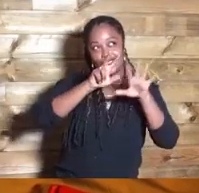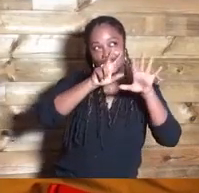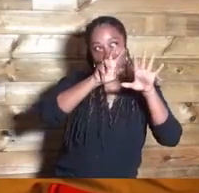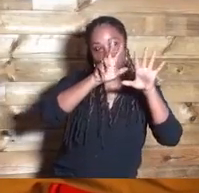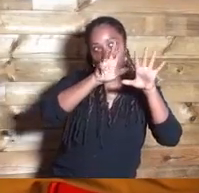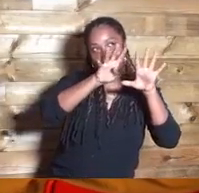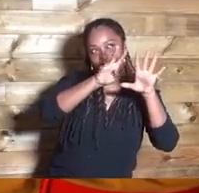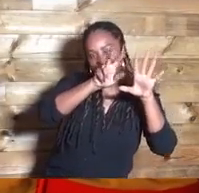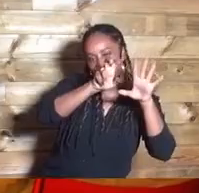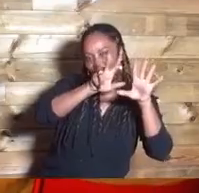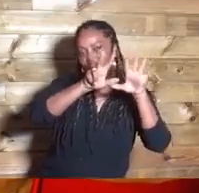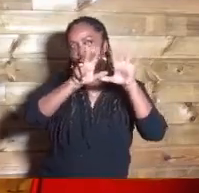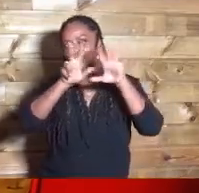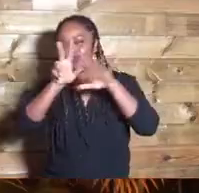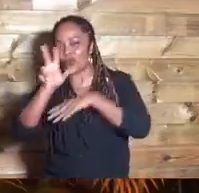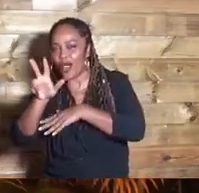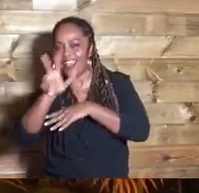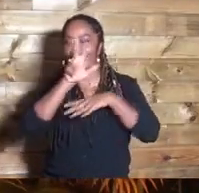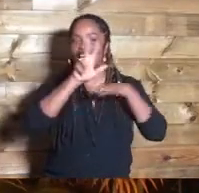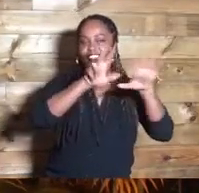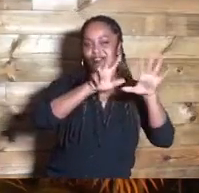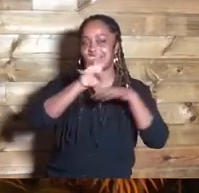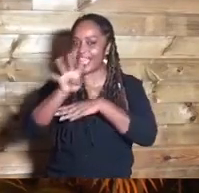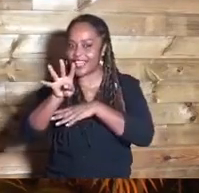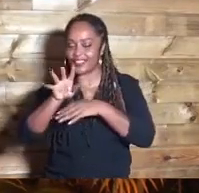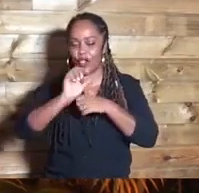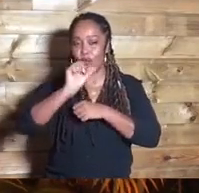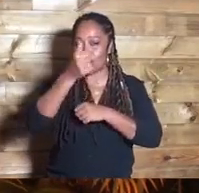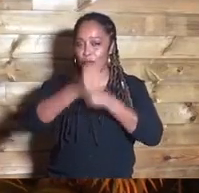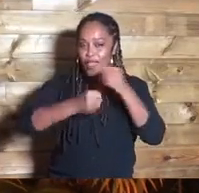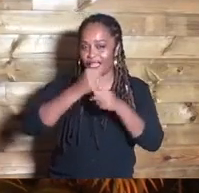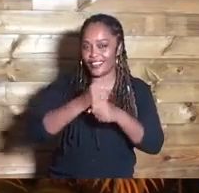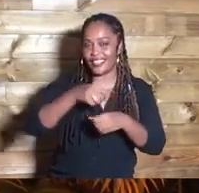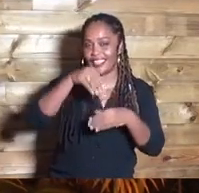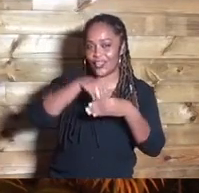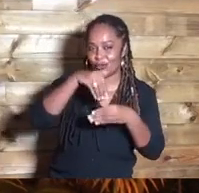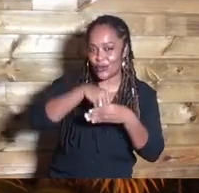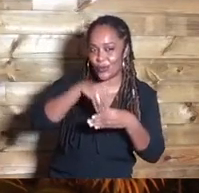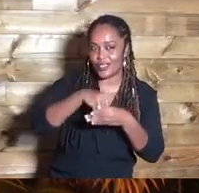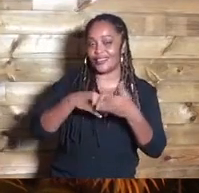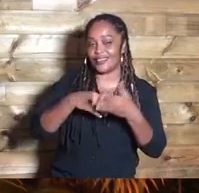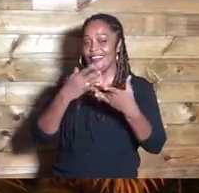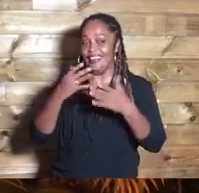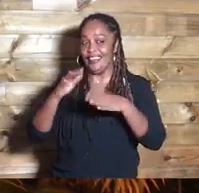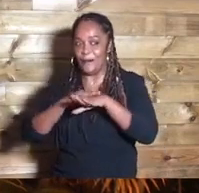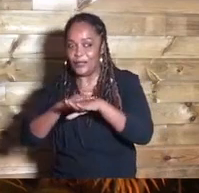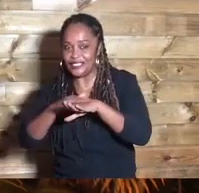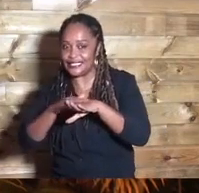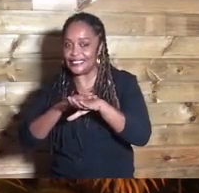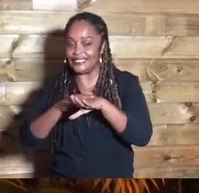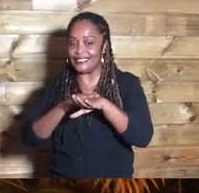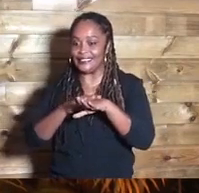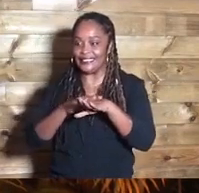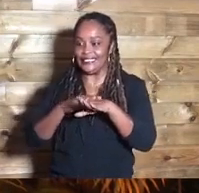83-84, où j'ai passé ma première année d'économie à crier « Libérer les prisonniers politiques ». Et ce n'était pas ça qu'il y